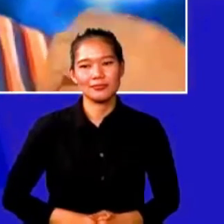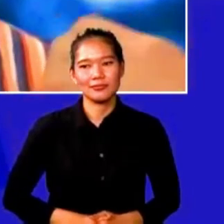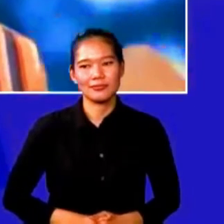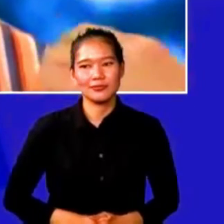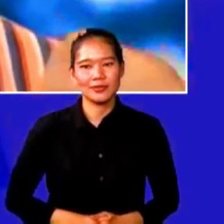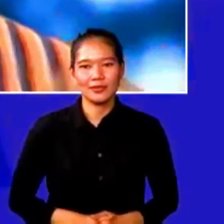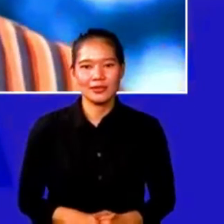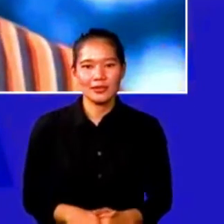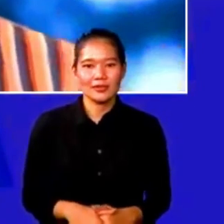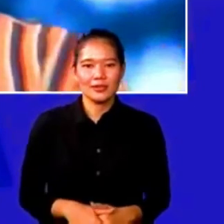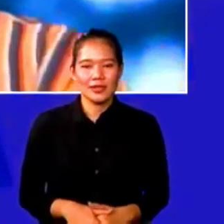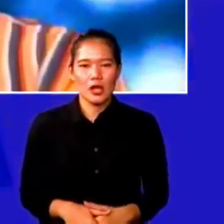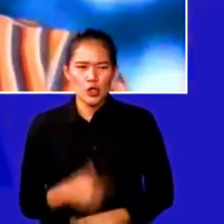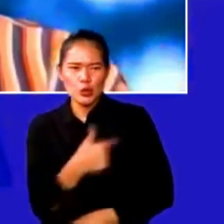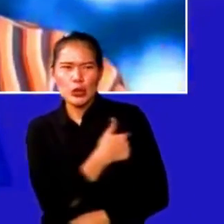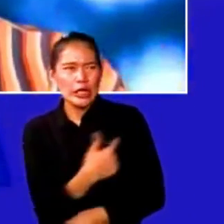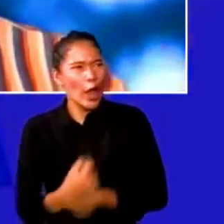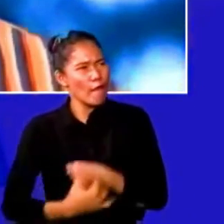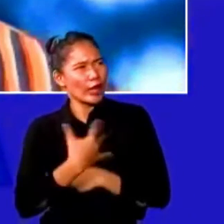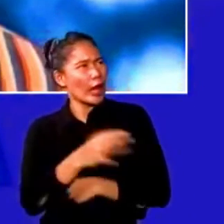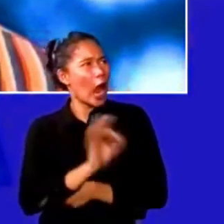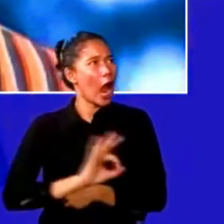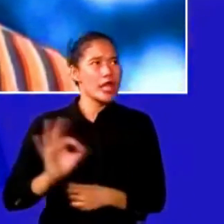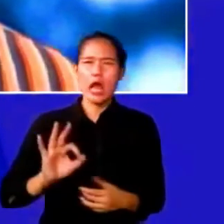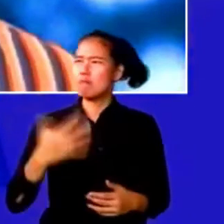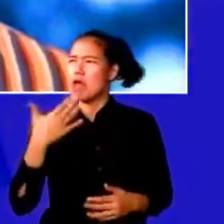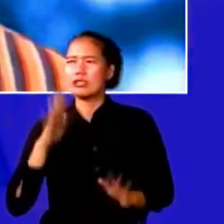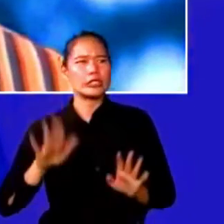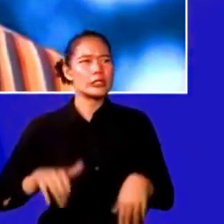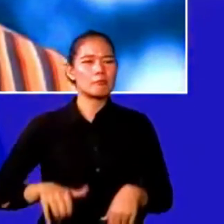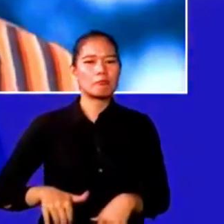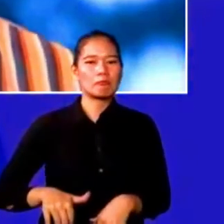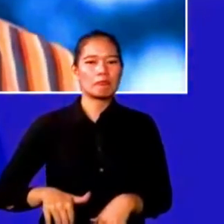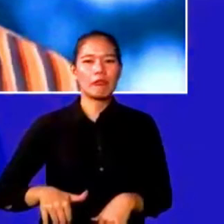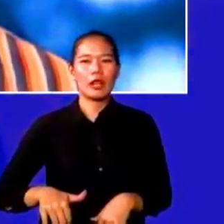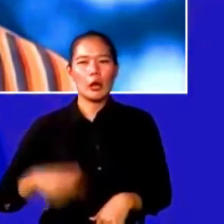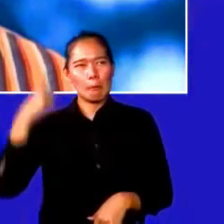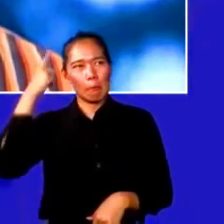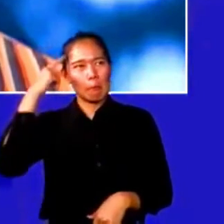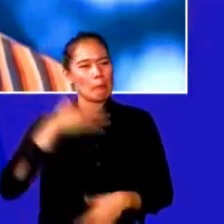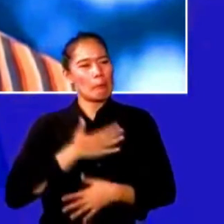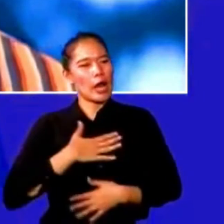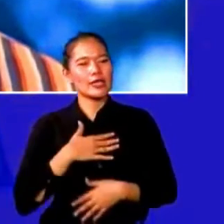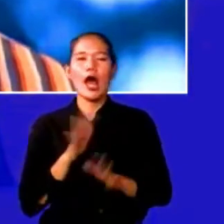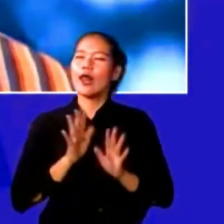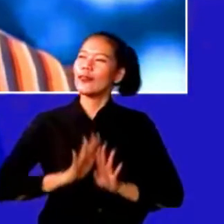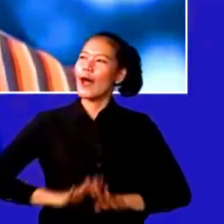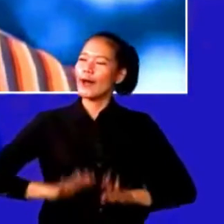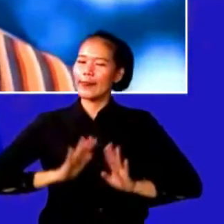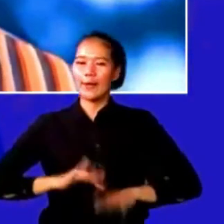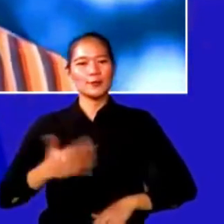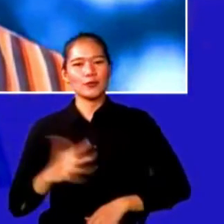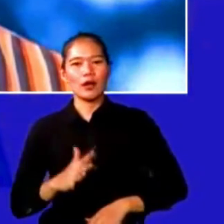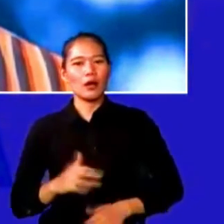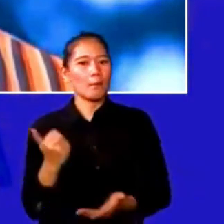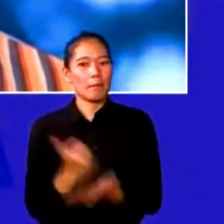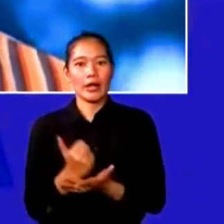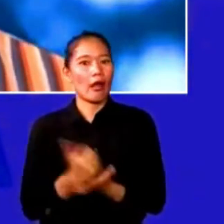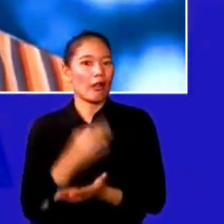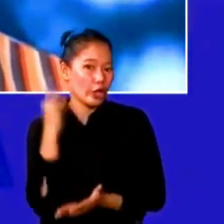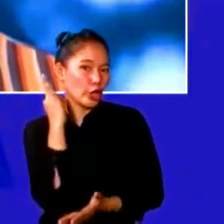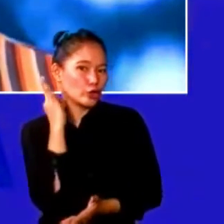terhadap apa tuh disuntik ada efek apapun tuh biasa aja itu terlihat merasa tenang seperti tenang